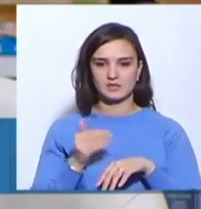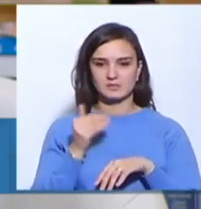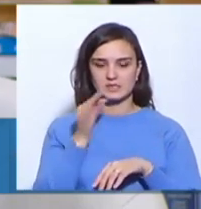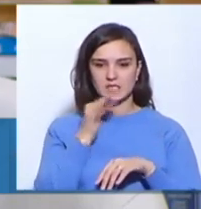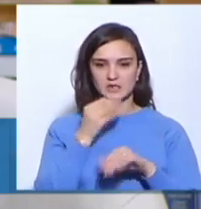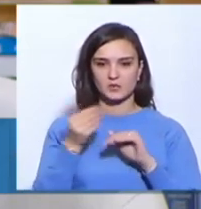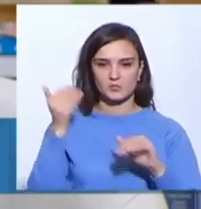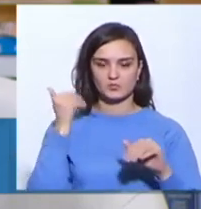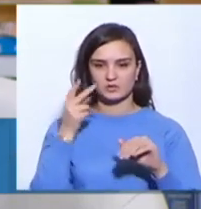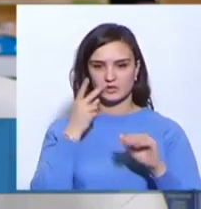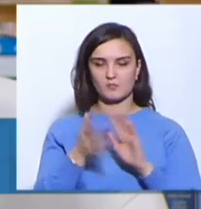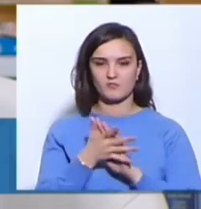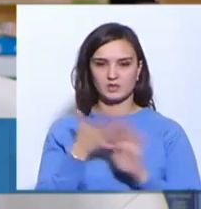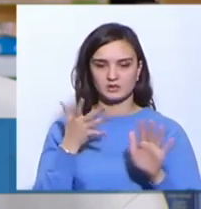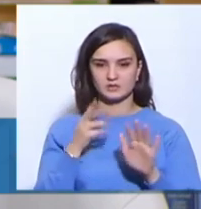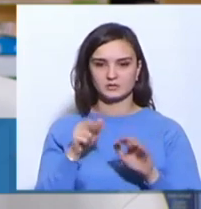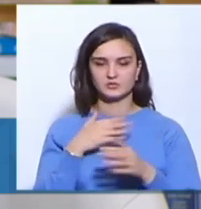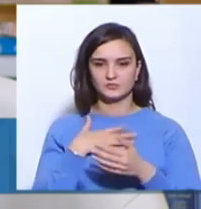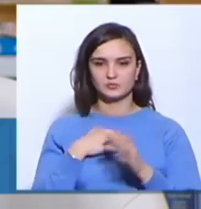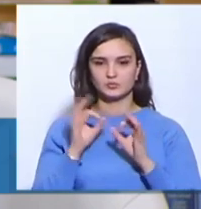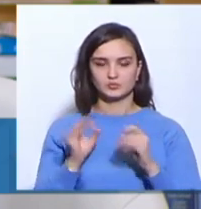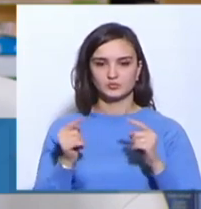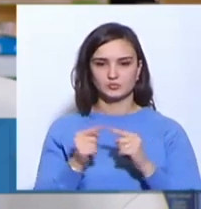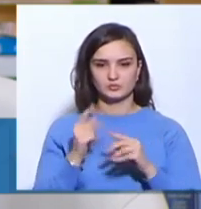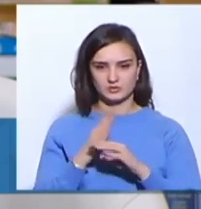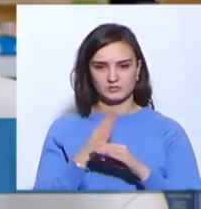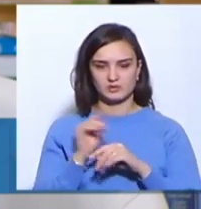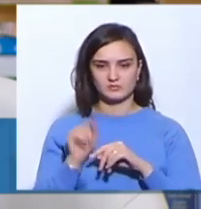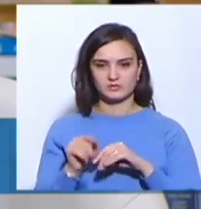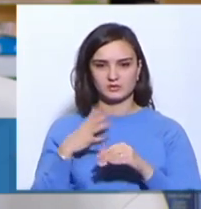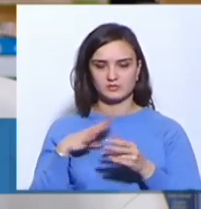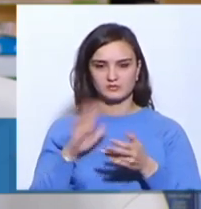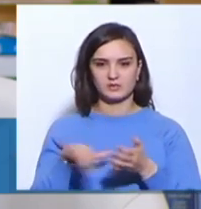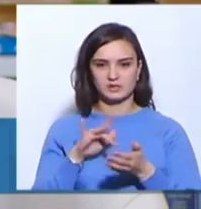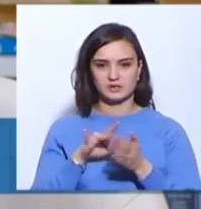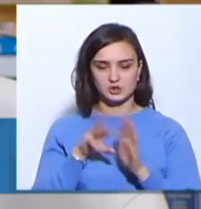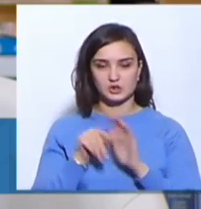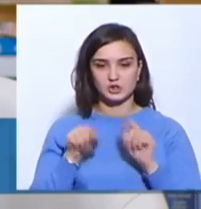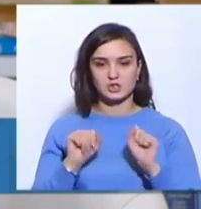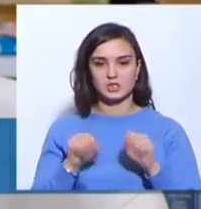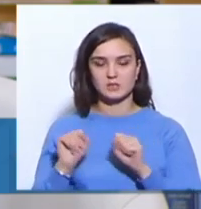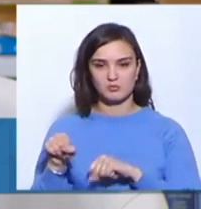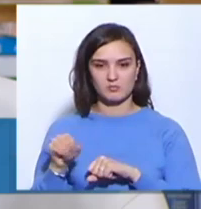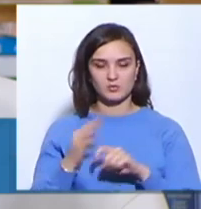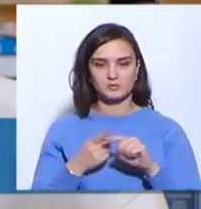ადრეულ ეტაპზე გამოვლენა. და ჩვენ ზუსტად გვაქვს ქვეყანაში ის შესაძლებლობა,